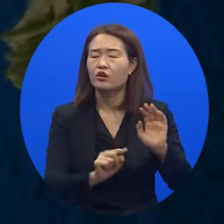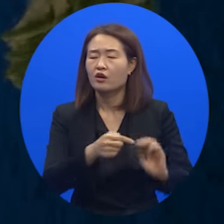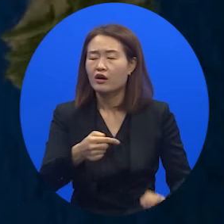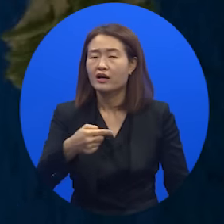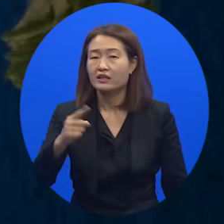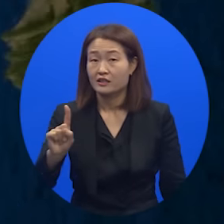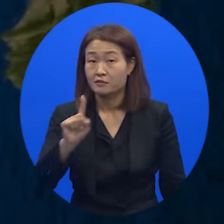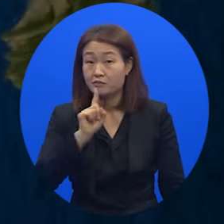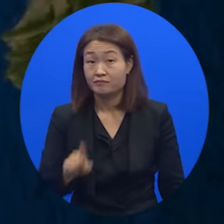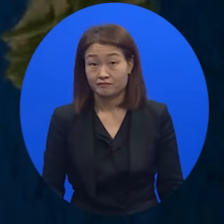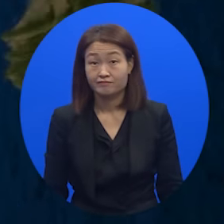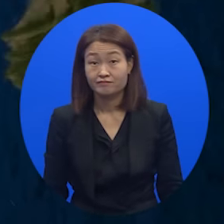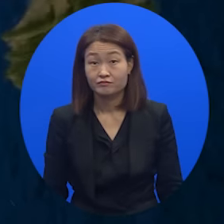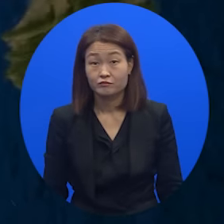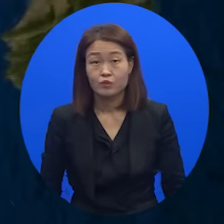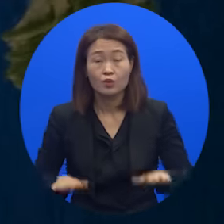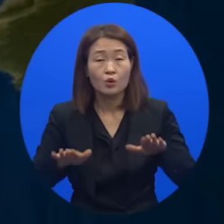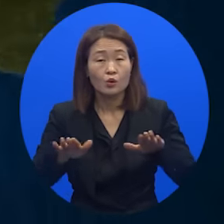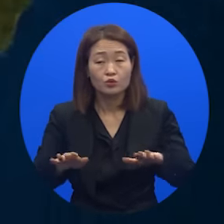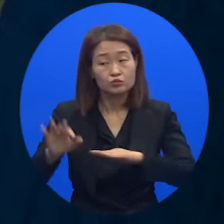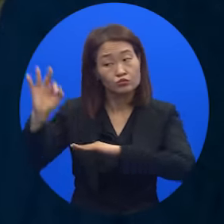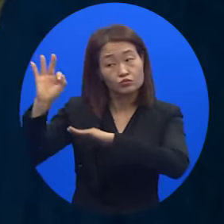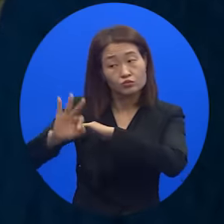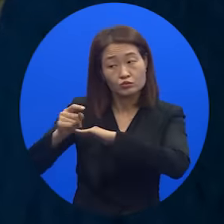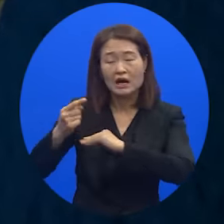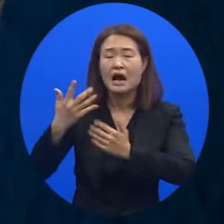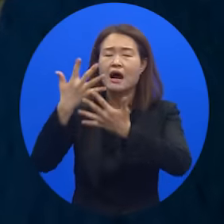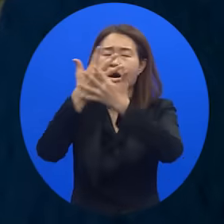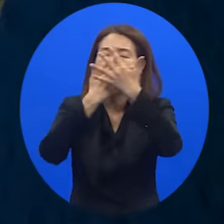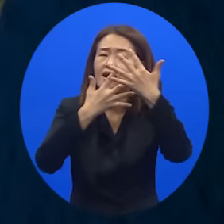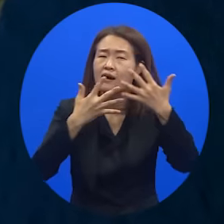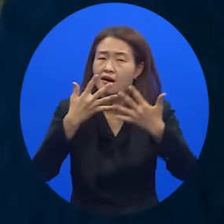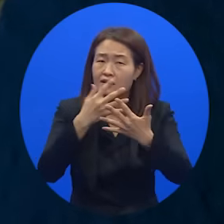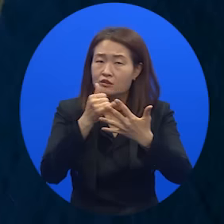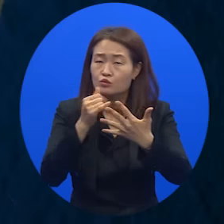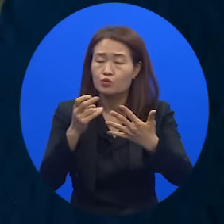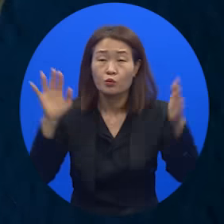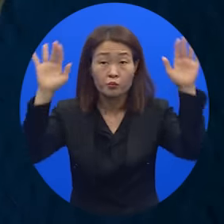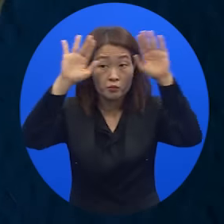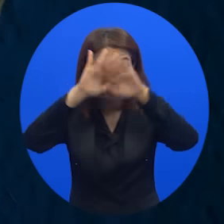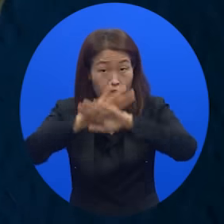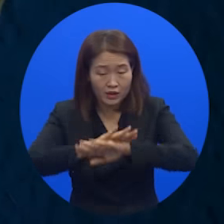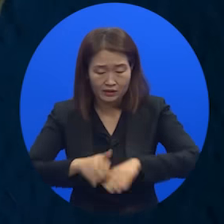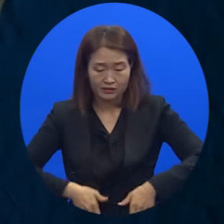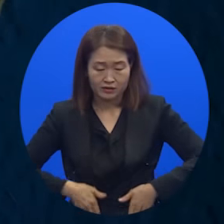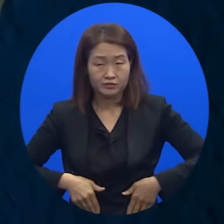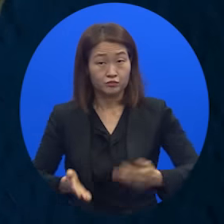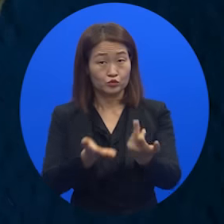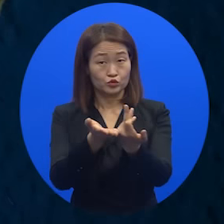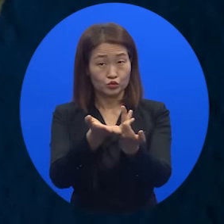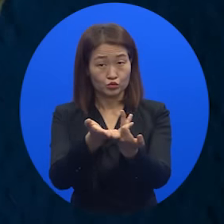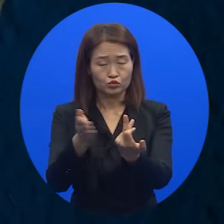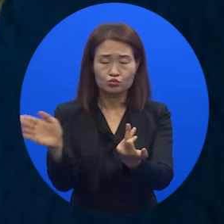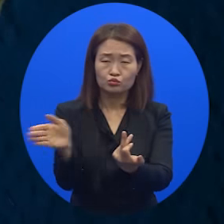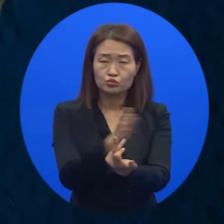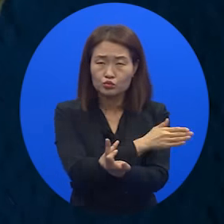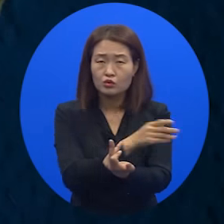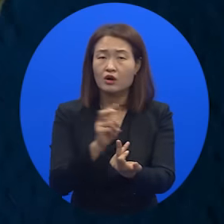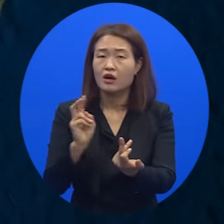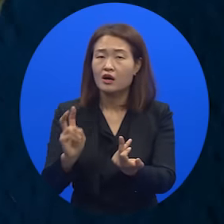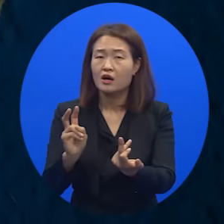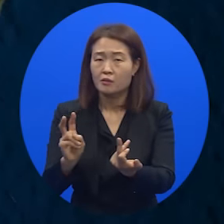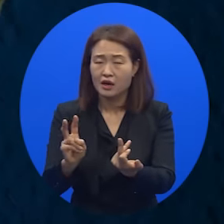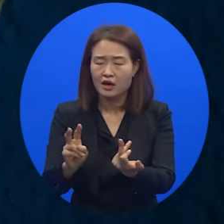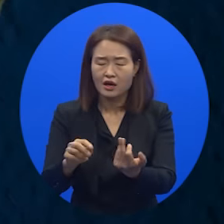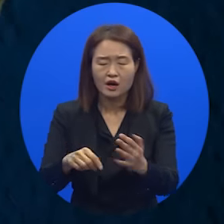1도가 예상됩니다 오늘 서해상에는 안개가 끼는 곳이 있겠고 밤부터 남해와 재주를 시작으로